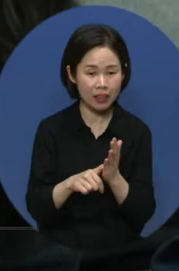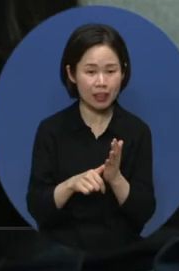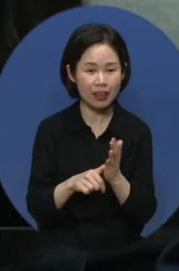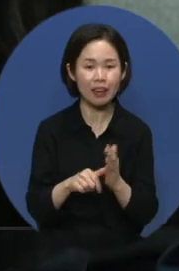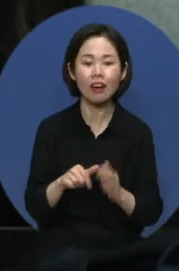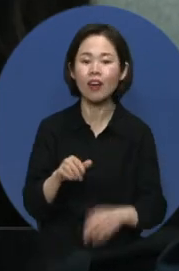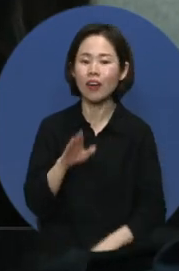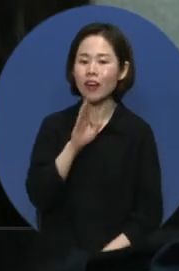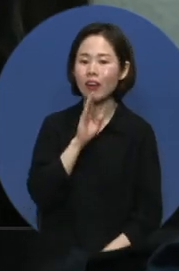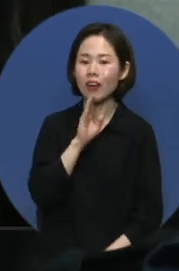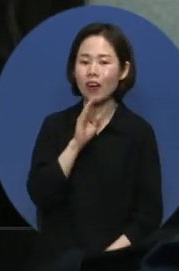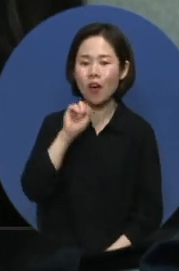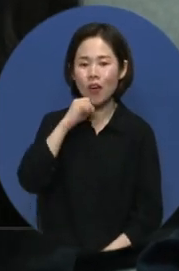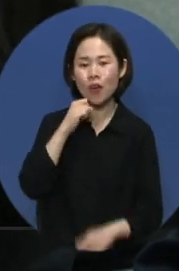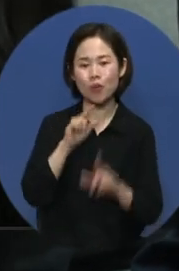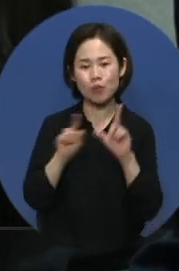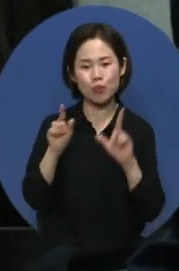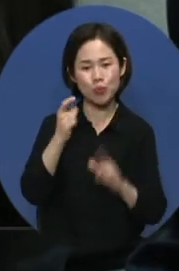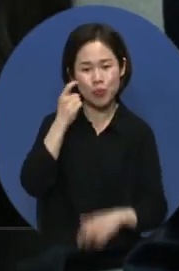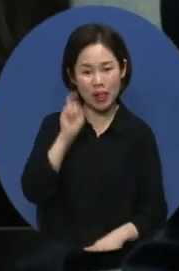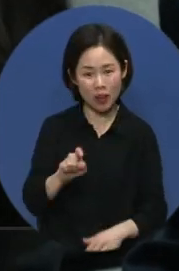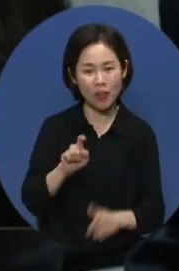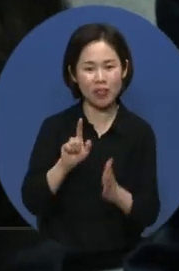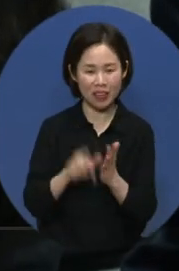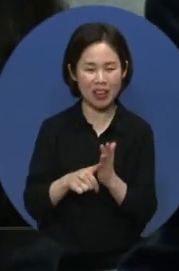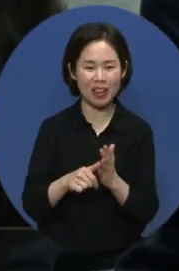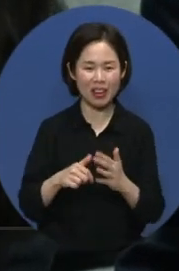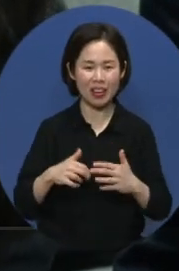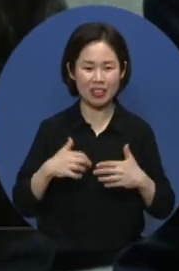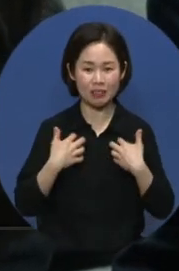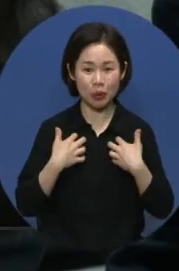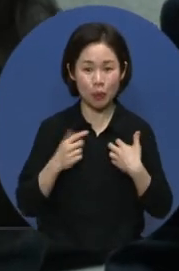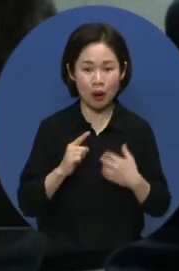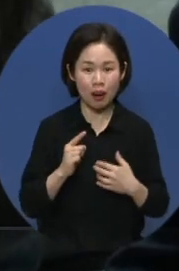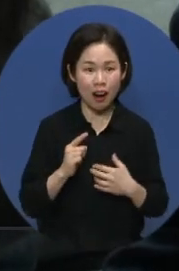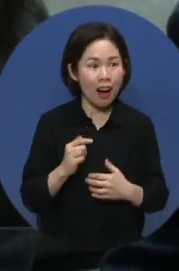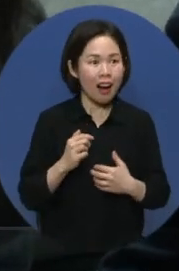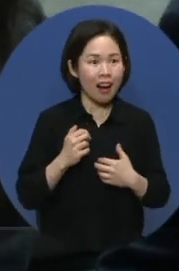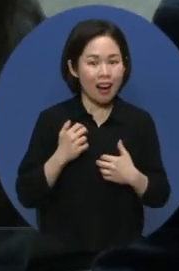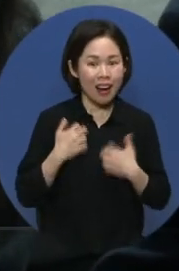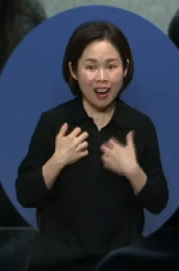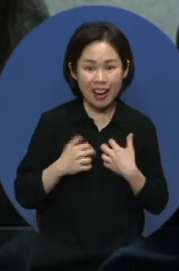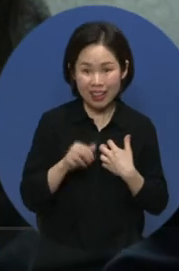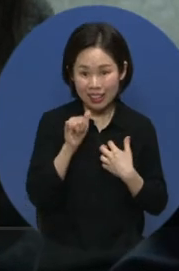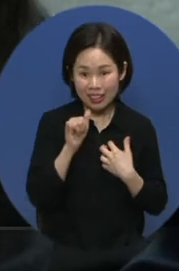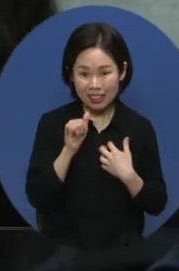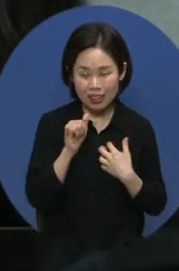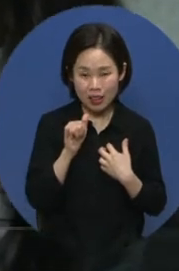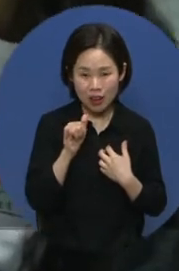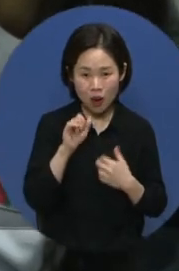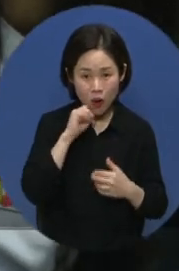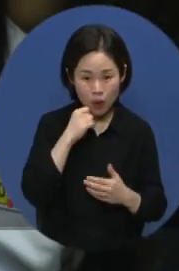찾을 때인 것 같아요. 어려운 부분을 찾을 때? 네. 그때 뭔가 쾌감이 있나요?